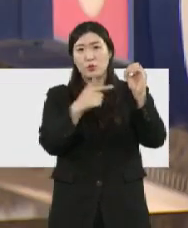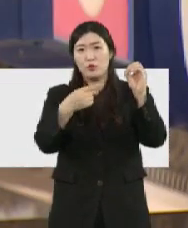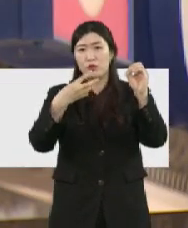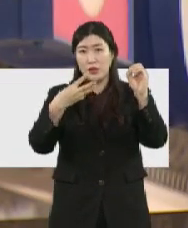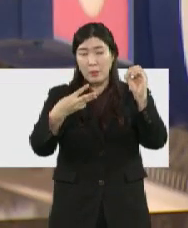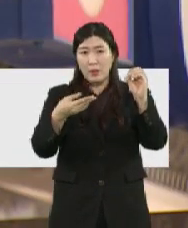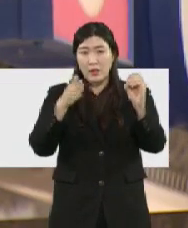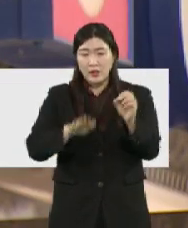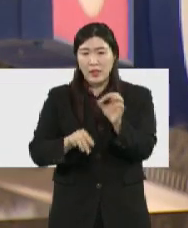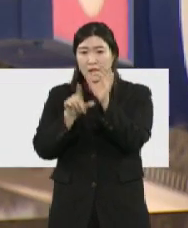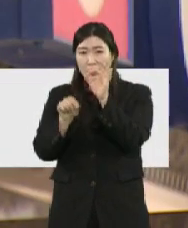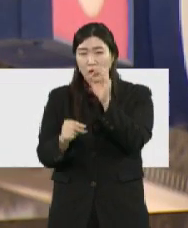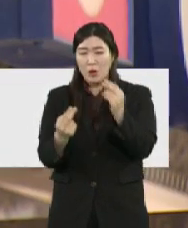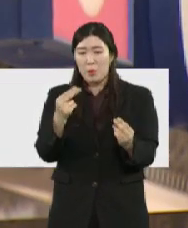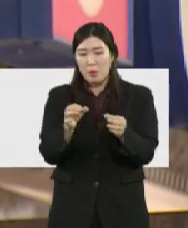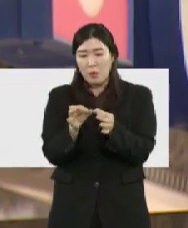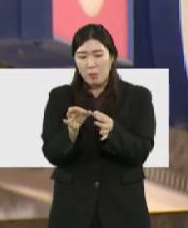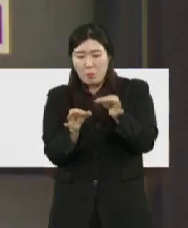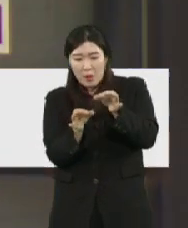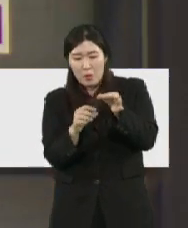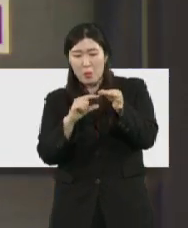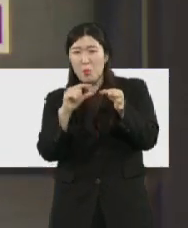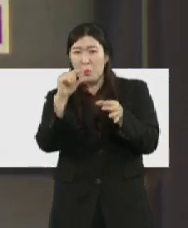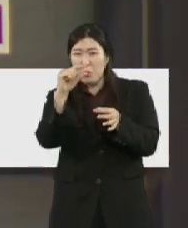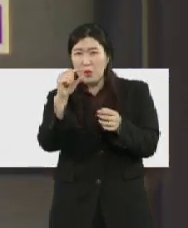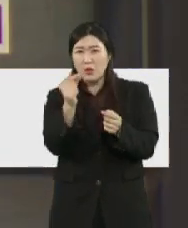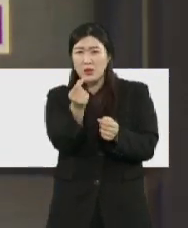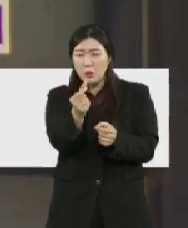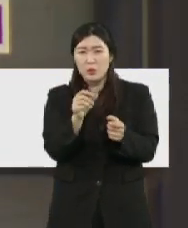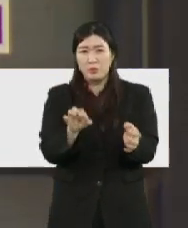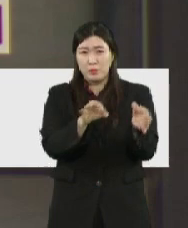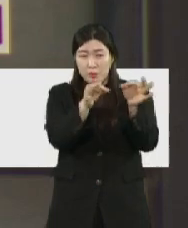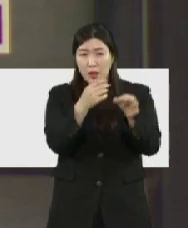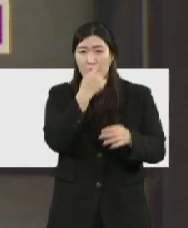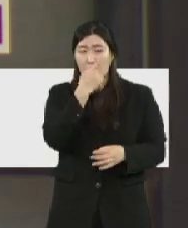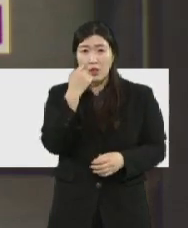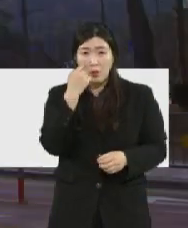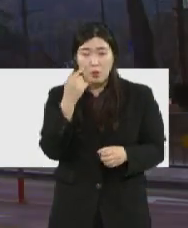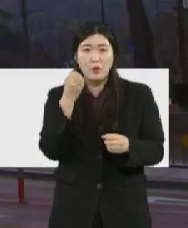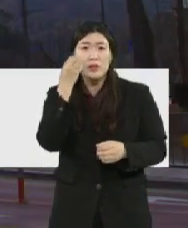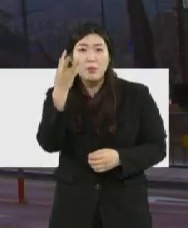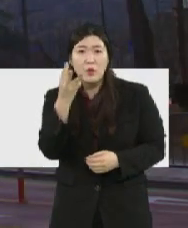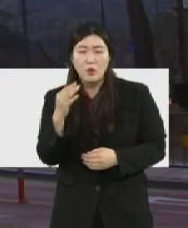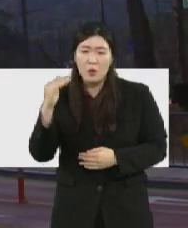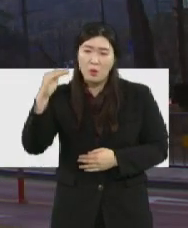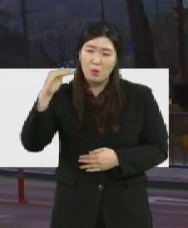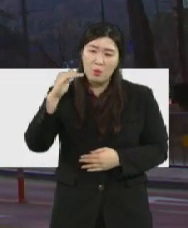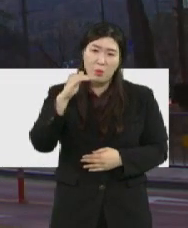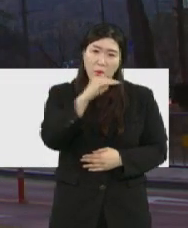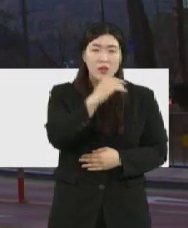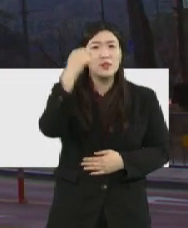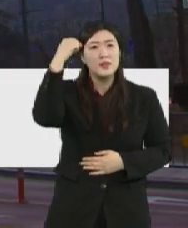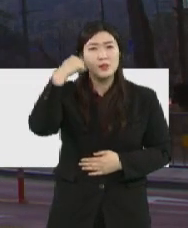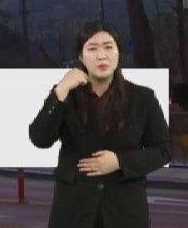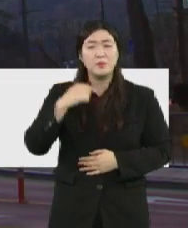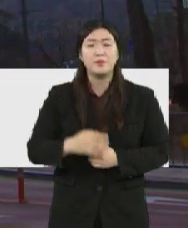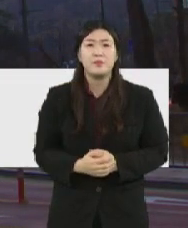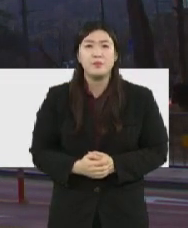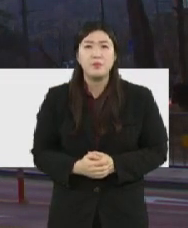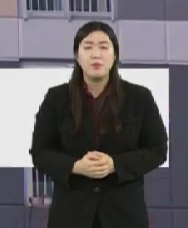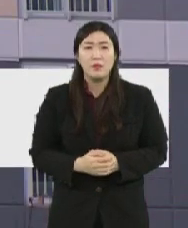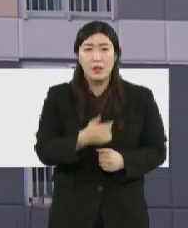전월 대비 0.15% 포인트 상승 폭이 축소되는 등 3개월 연속 상승폭이 둔화될 씁니다